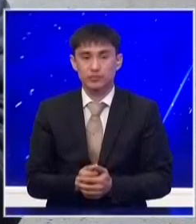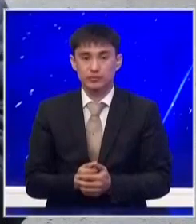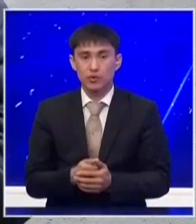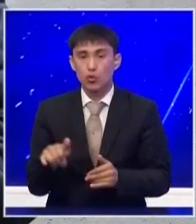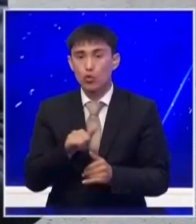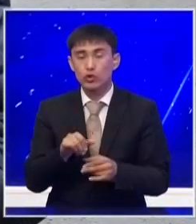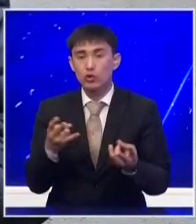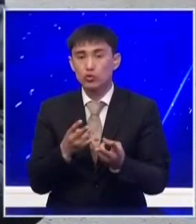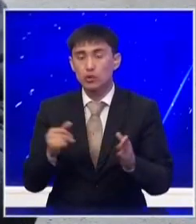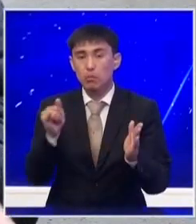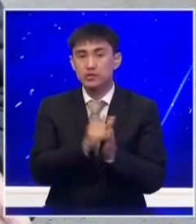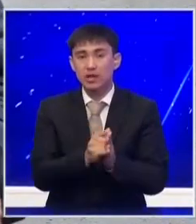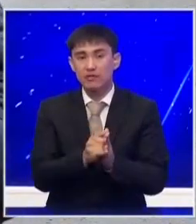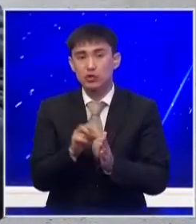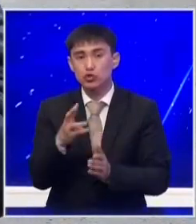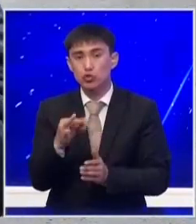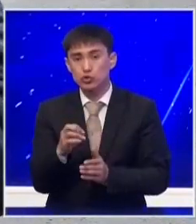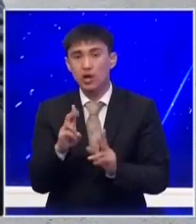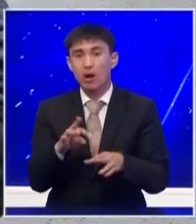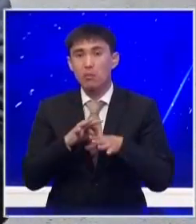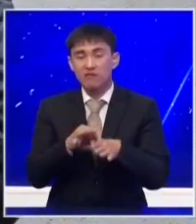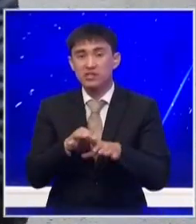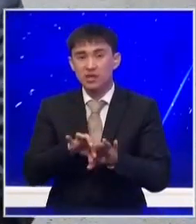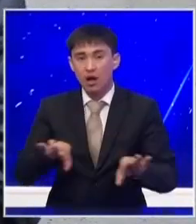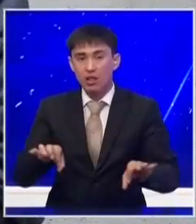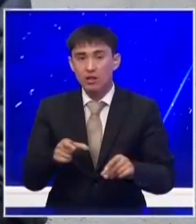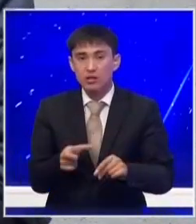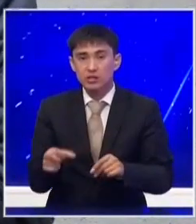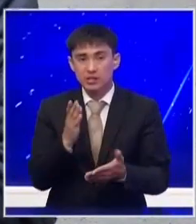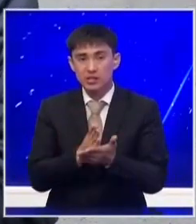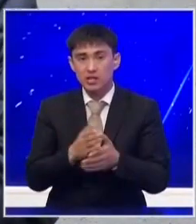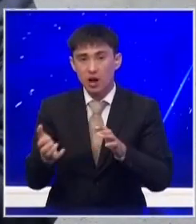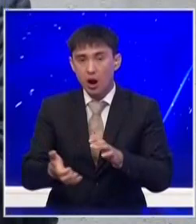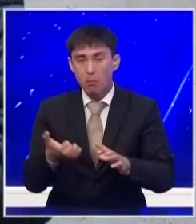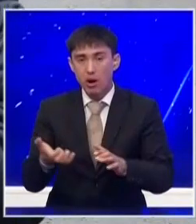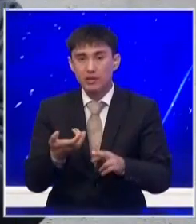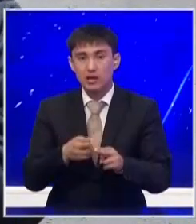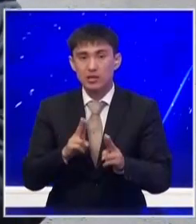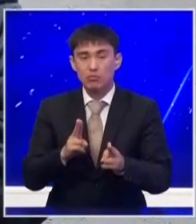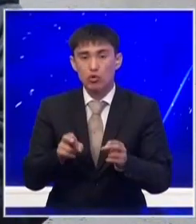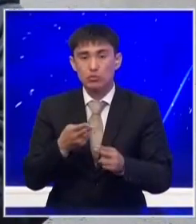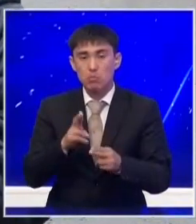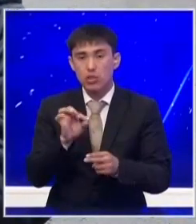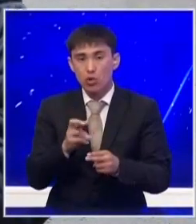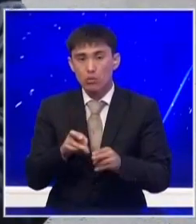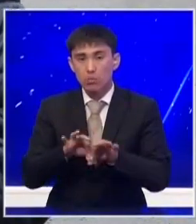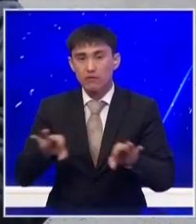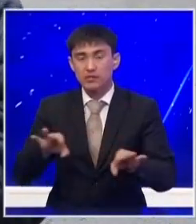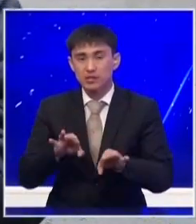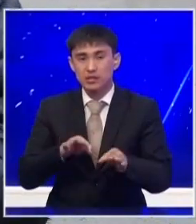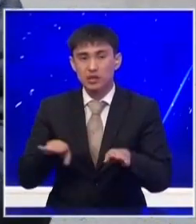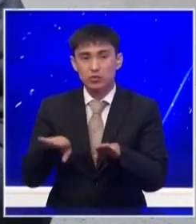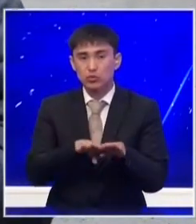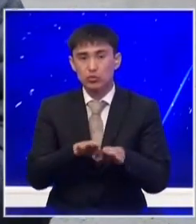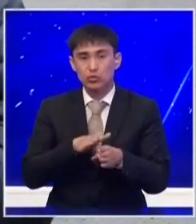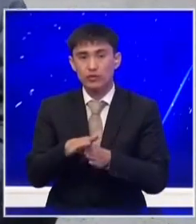куда надо было поставить шлюзы, как надо было провести канал, есть ли смысл копать этот канал, может где-то бетонный канал провести надо было, может быть